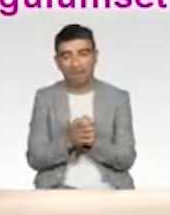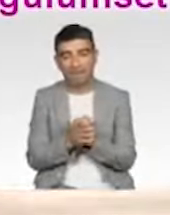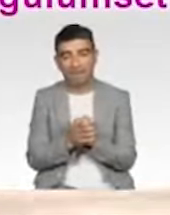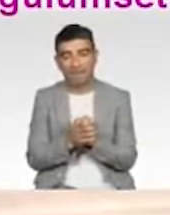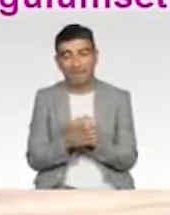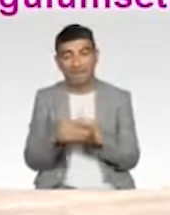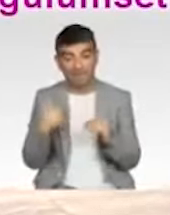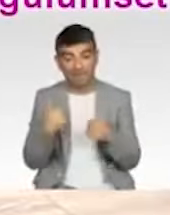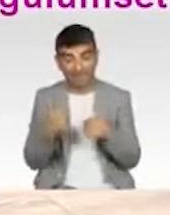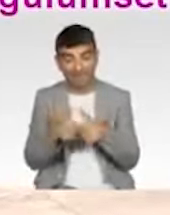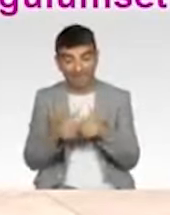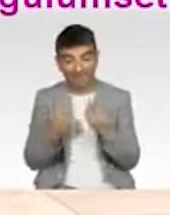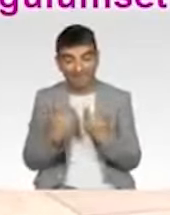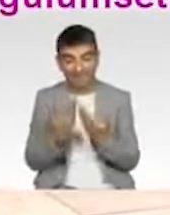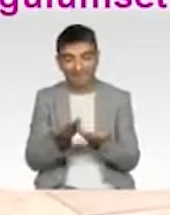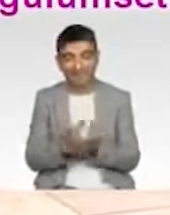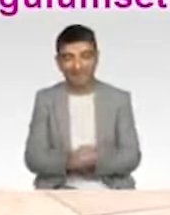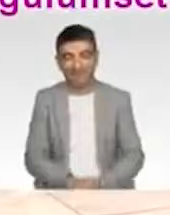Benimle evlenir misin?